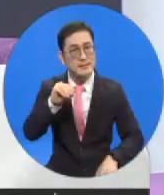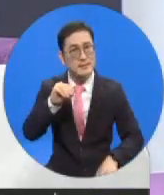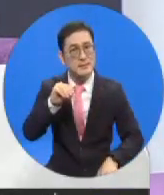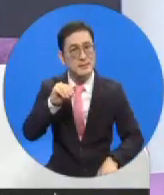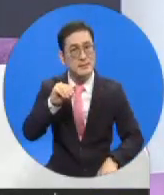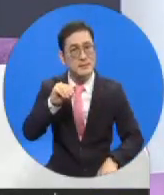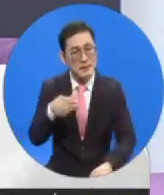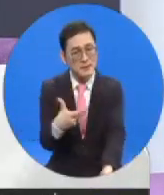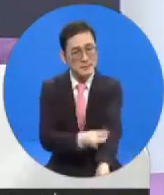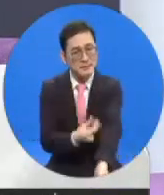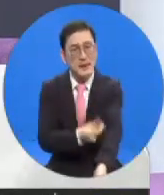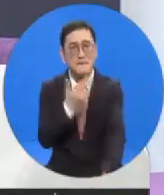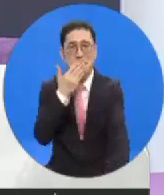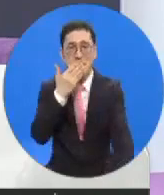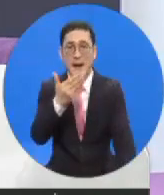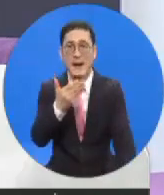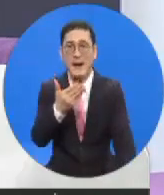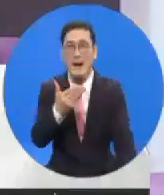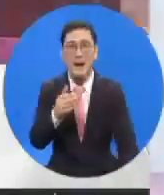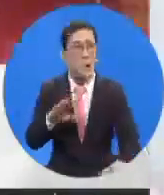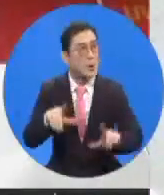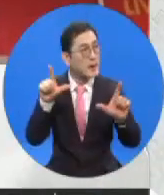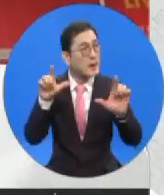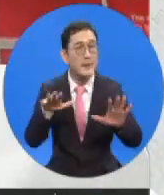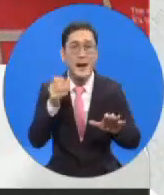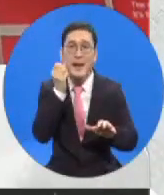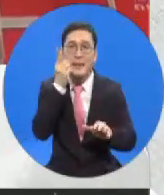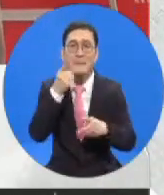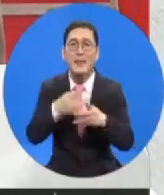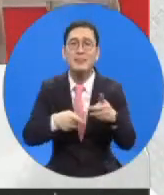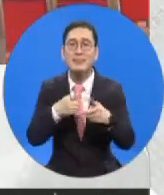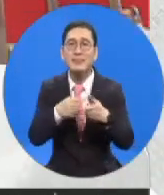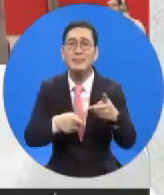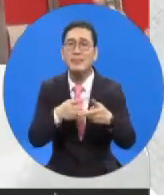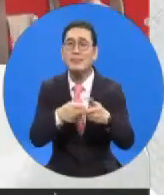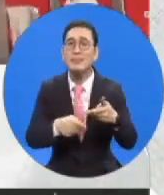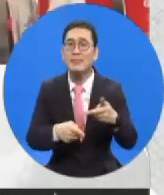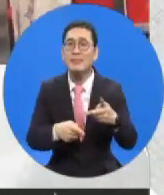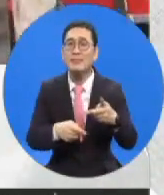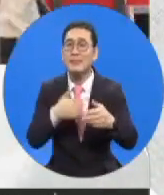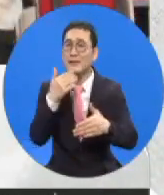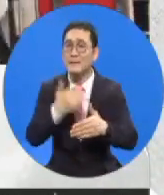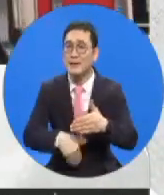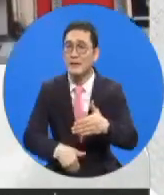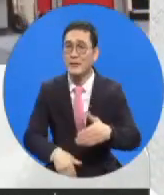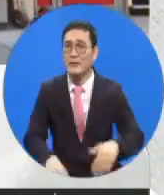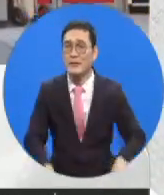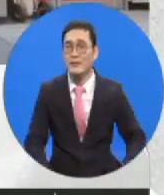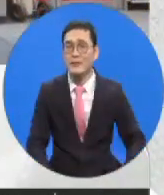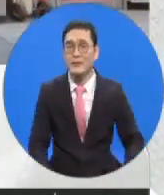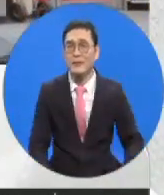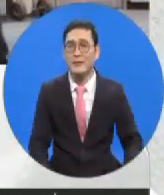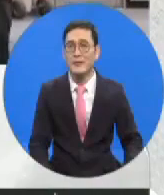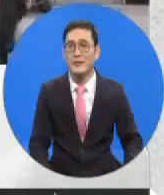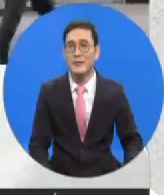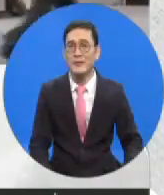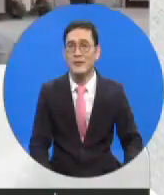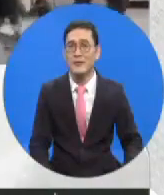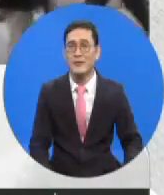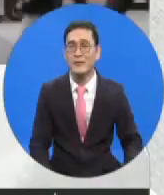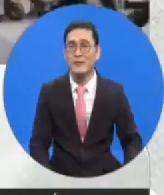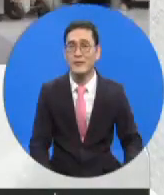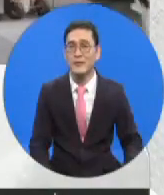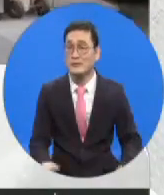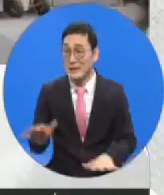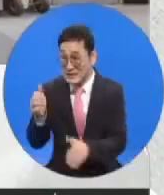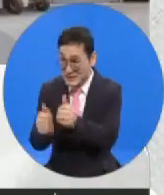이렇게 생산할 수 있다. 올해라고 해봤자 한 달 반 남은 거잖아요. 그렇다면 우리가 이게 역단을 해보면은 이제 임상시험이 완전히